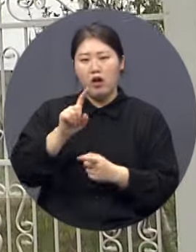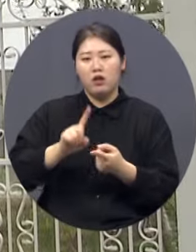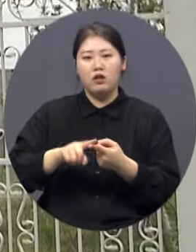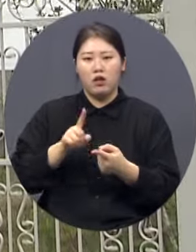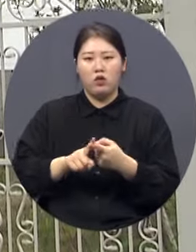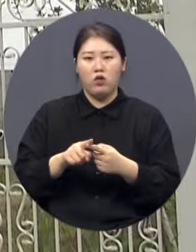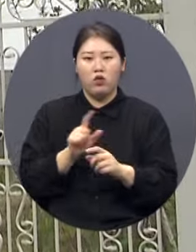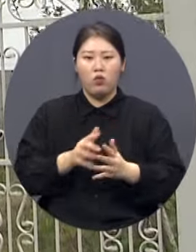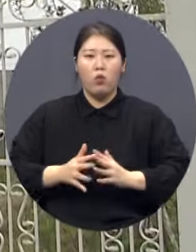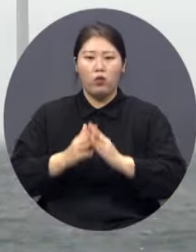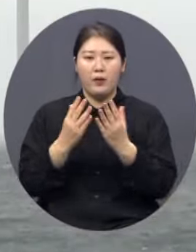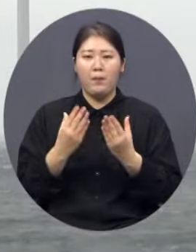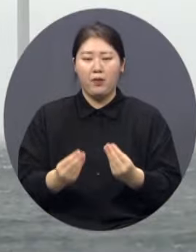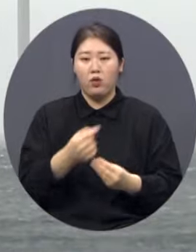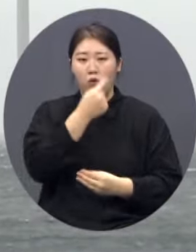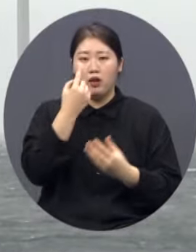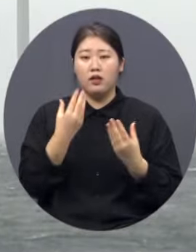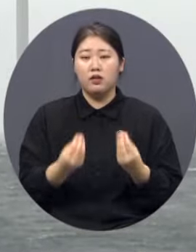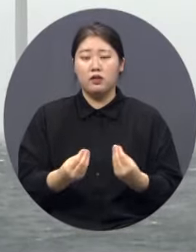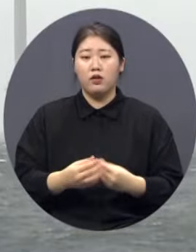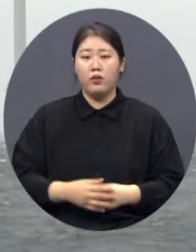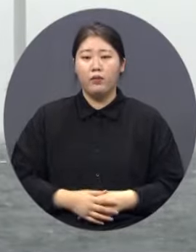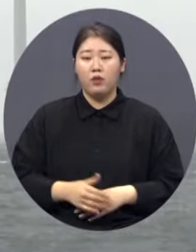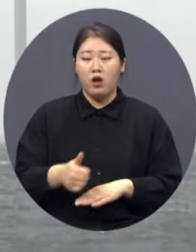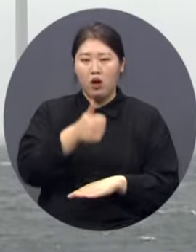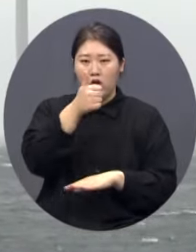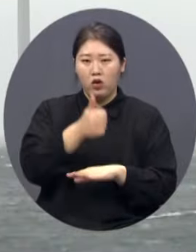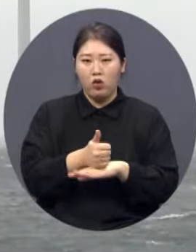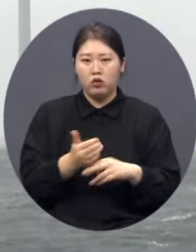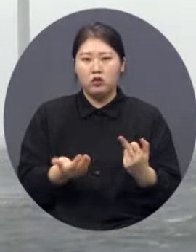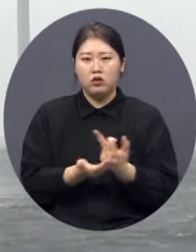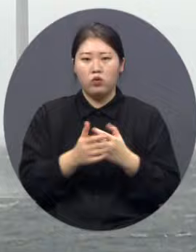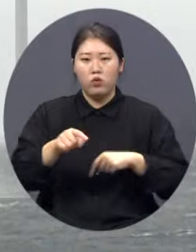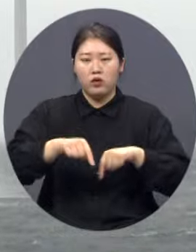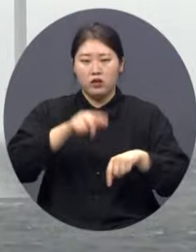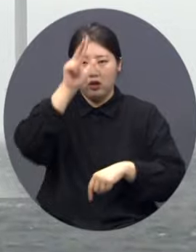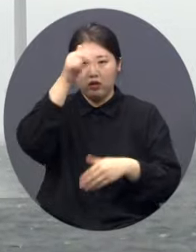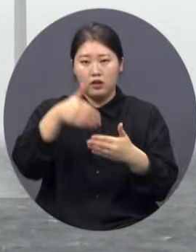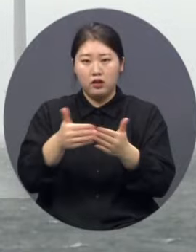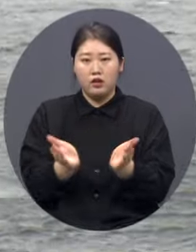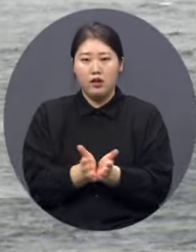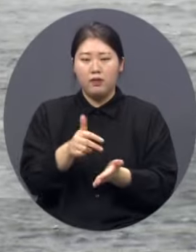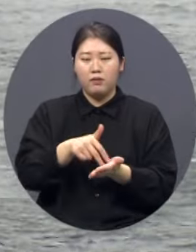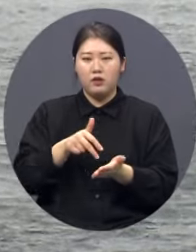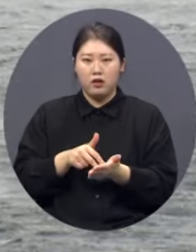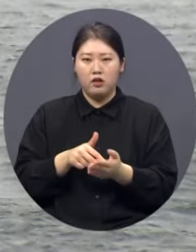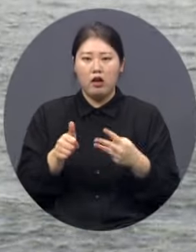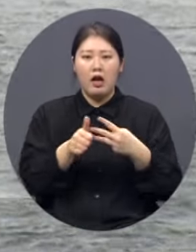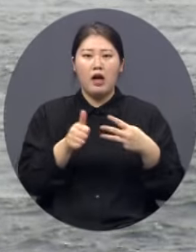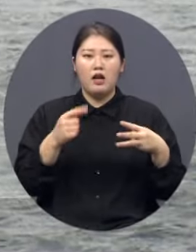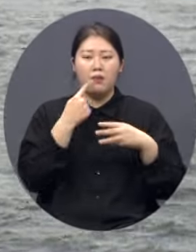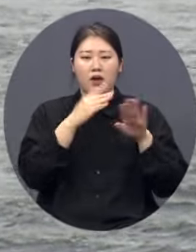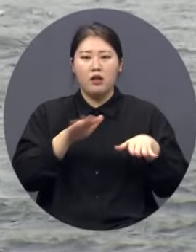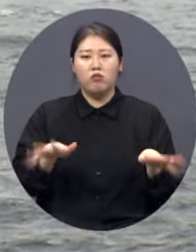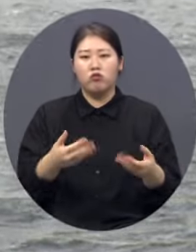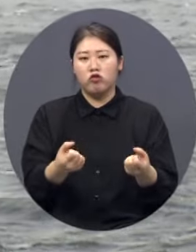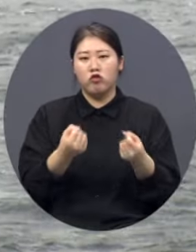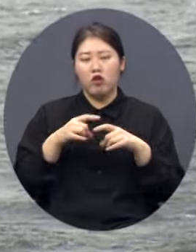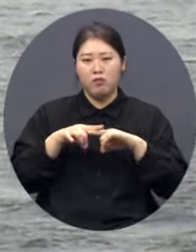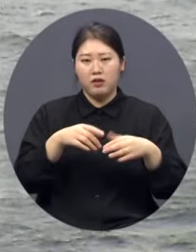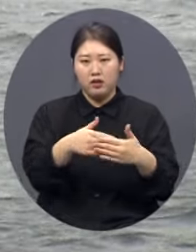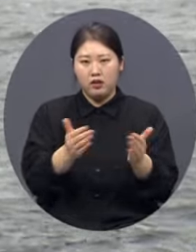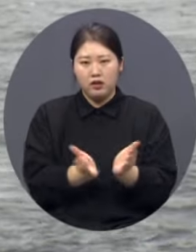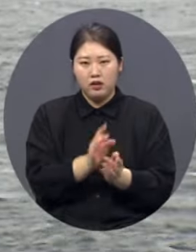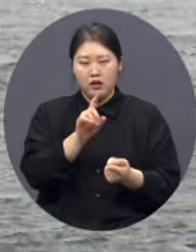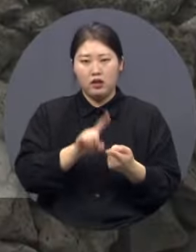한 것으로 드러났습니다 결국 제주도 자치 경찰단은 한림 해상 폭력 발전을 제주 특별법 위반